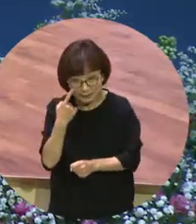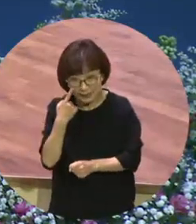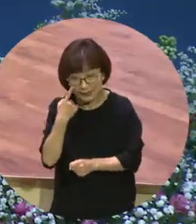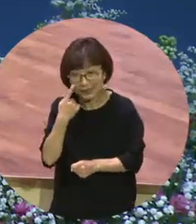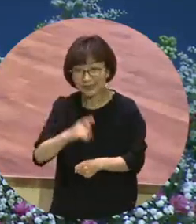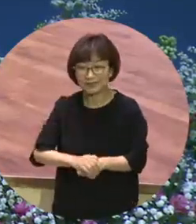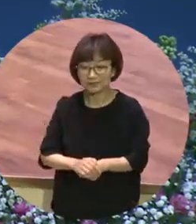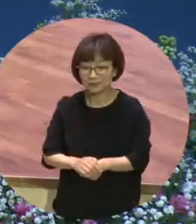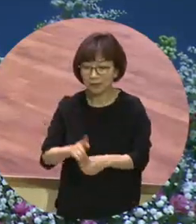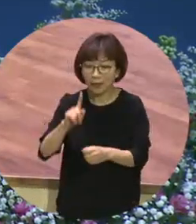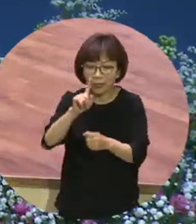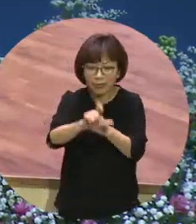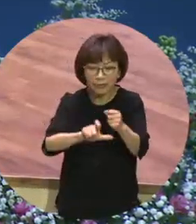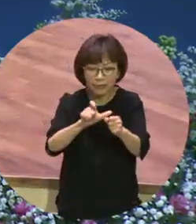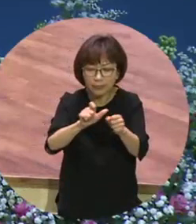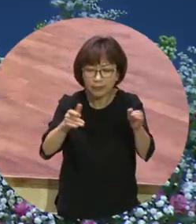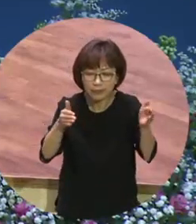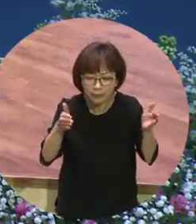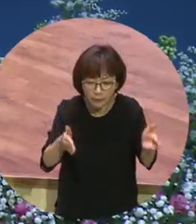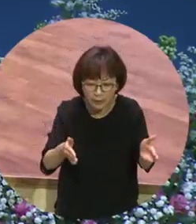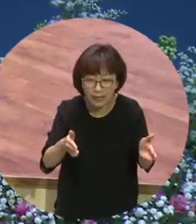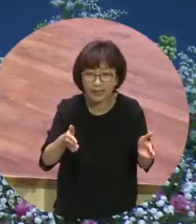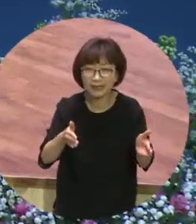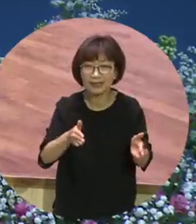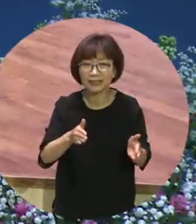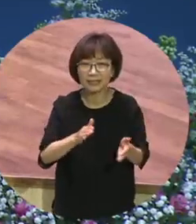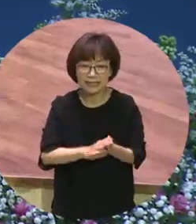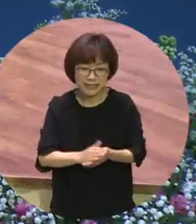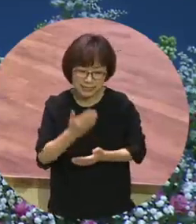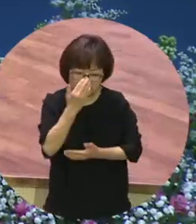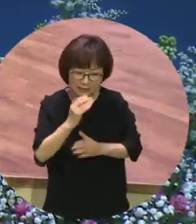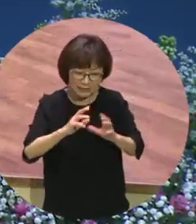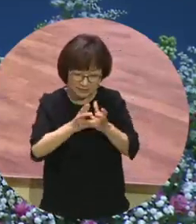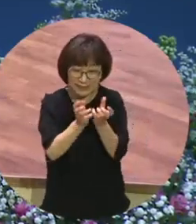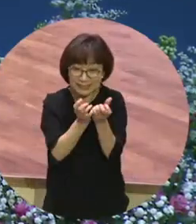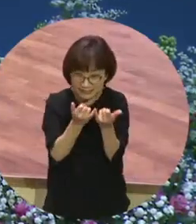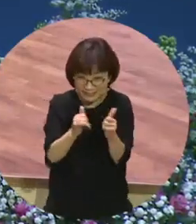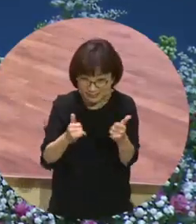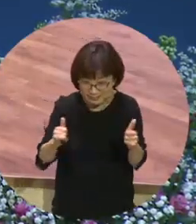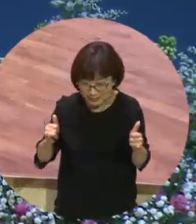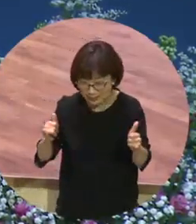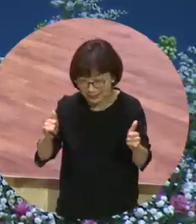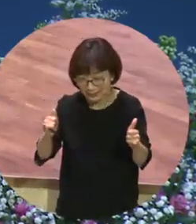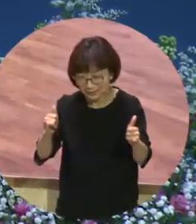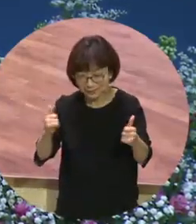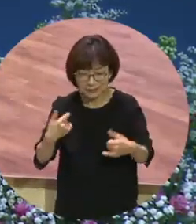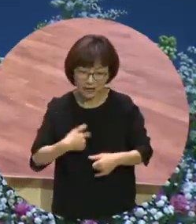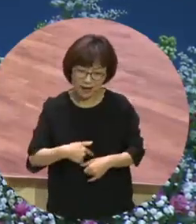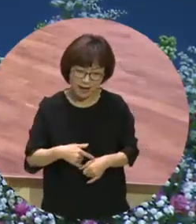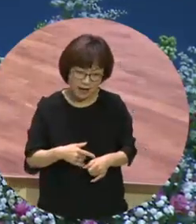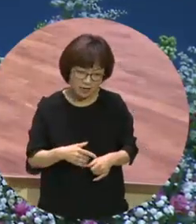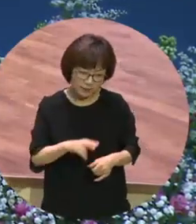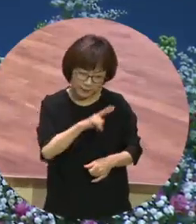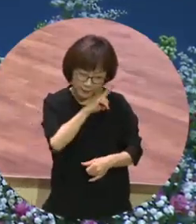이 기간 동안 이스라엘 백성들은 열심을 다해서 이제 자기들이 잘 살아보려고 일을